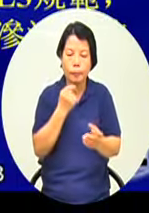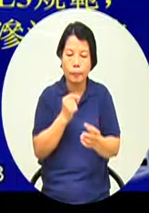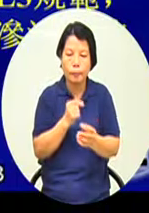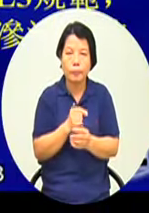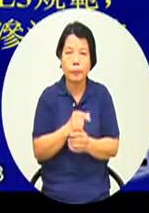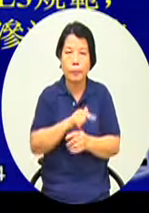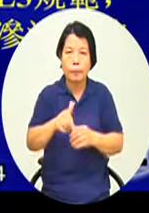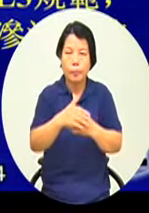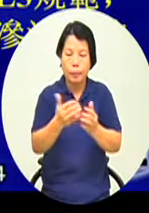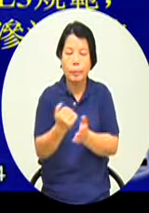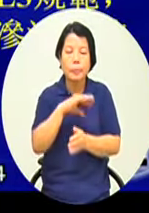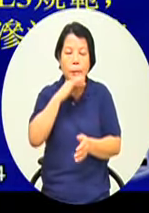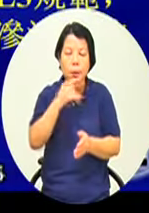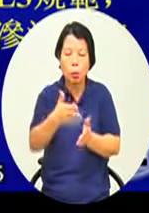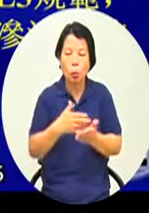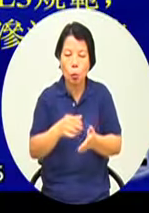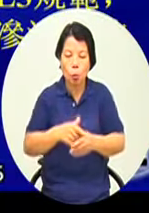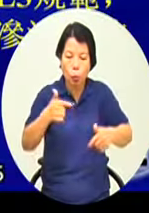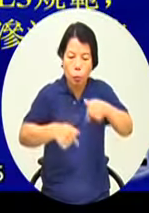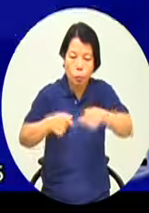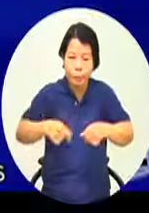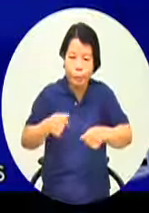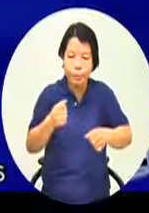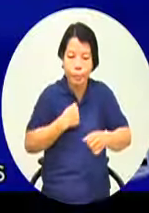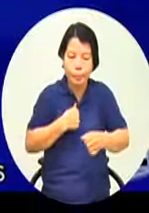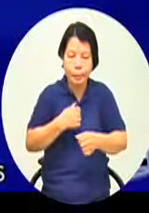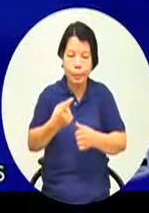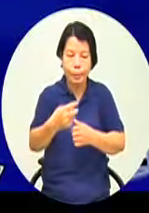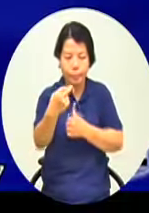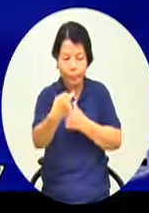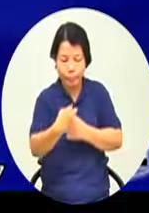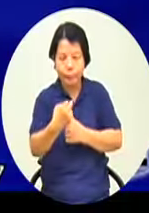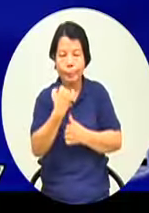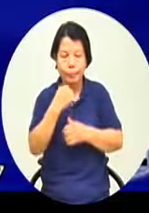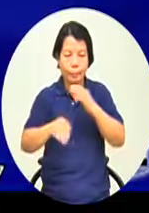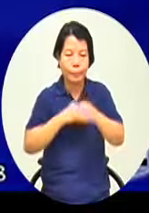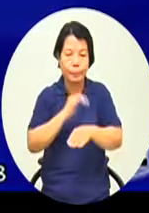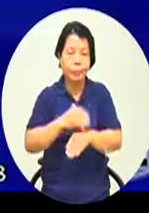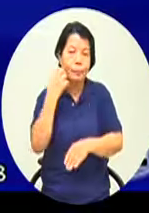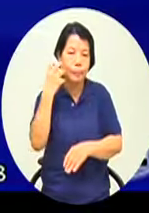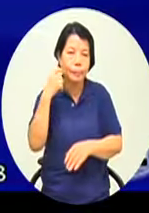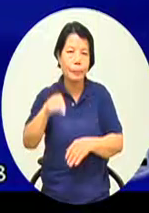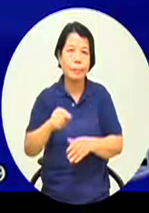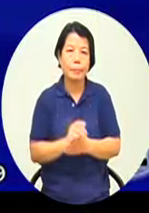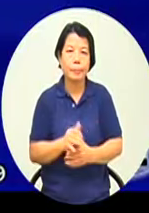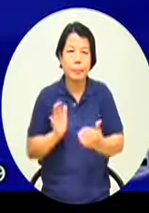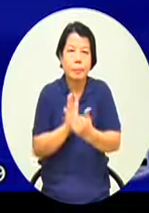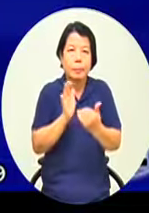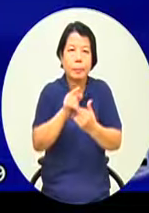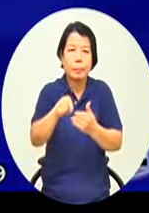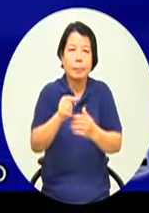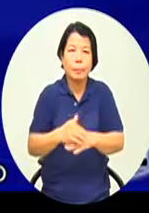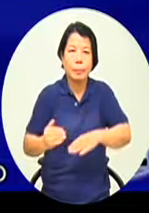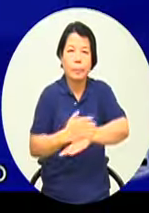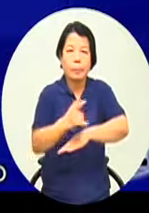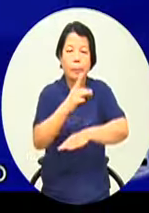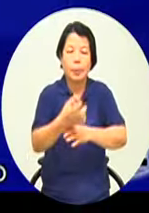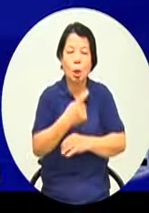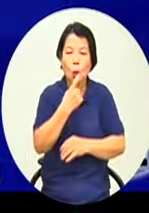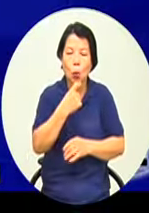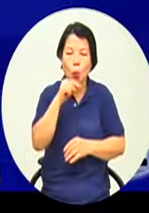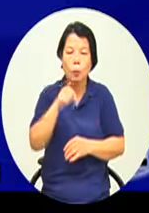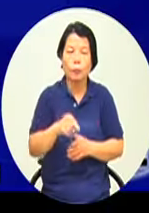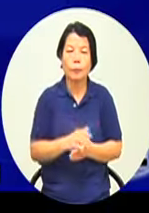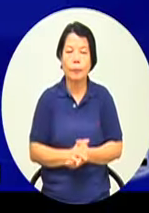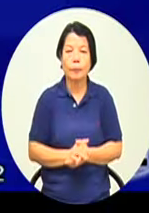概等一下看我实验的时候你就知道它是什么样的成果。好，那抗冲实质深毯呢，就是绿色这个呢，